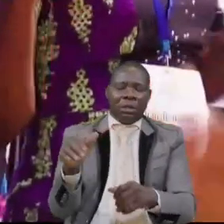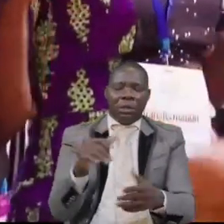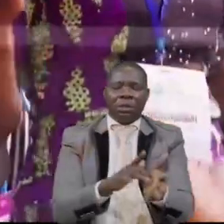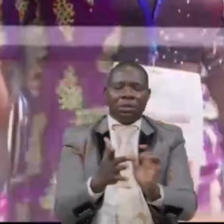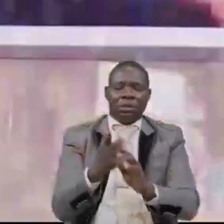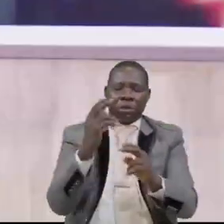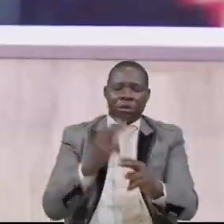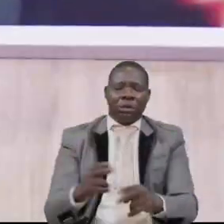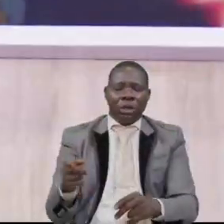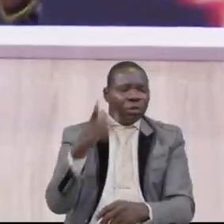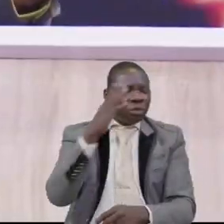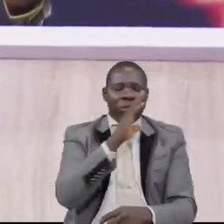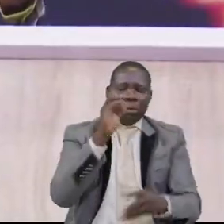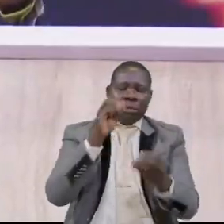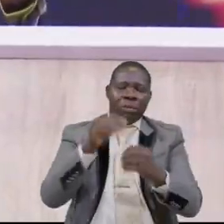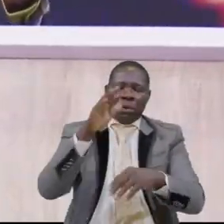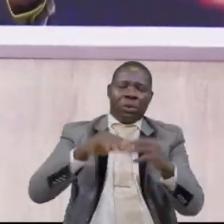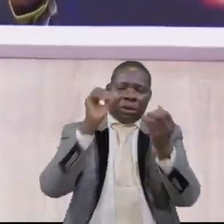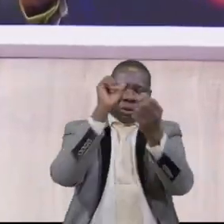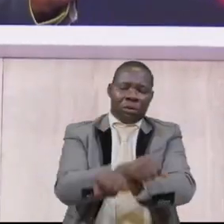que vainqueur.